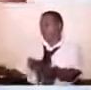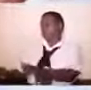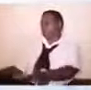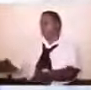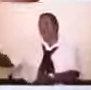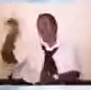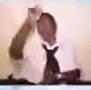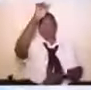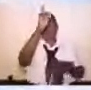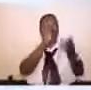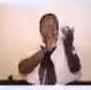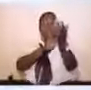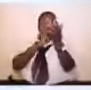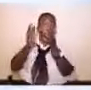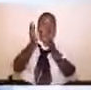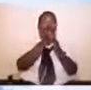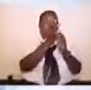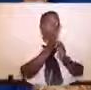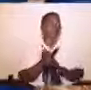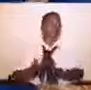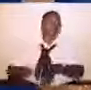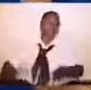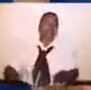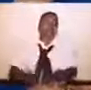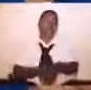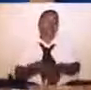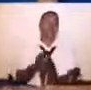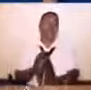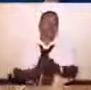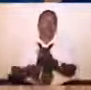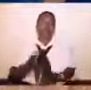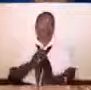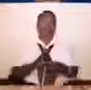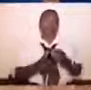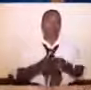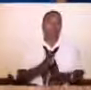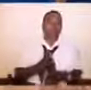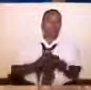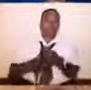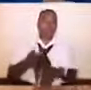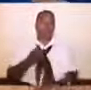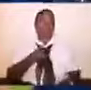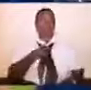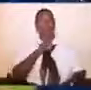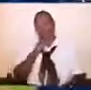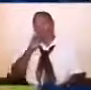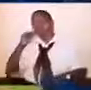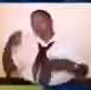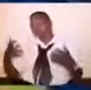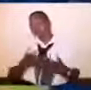fie muli mwe Yesu nangu pinsange nangu pinsange